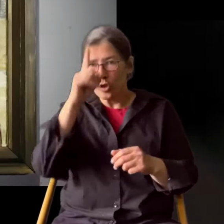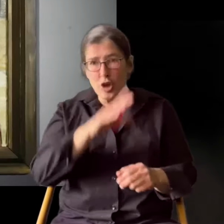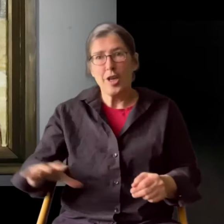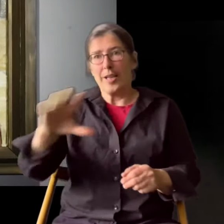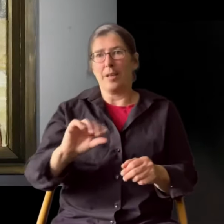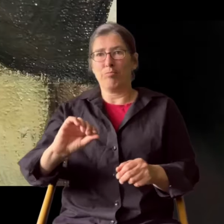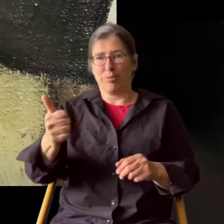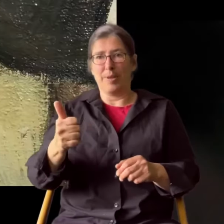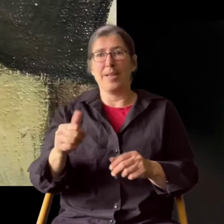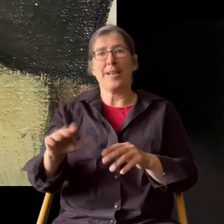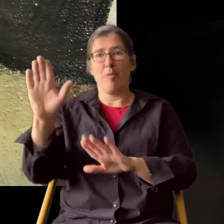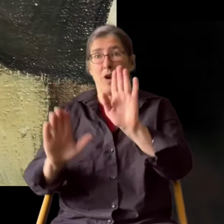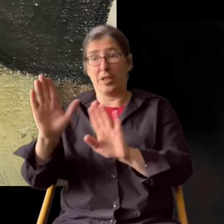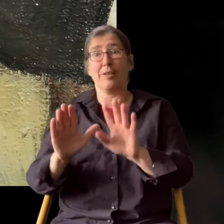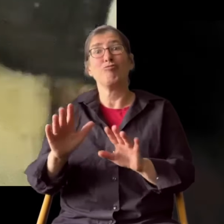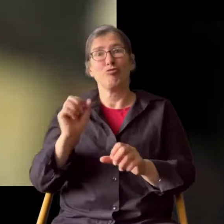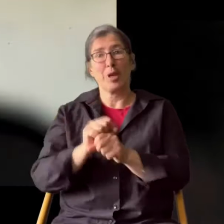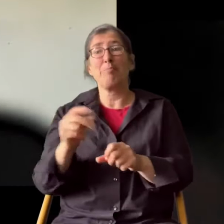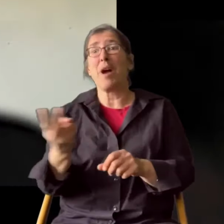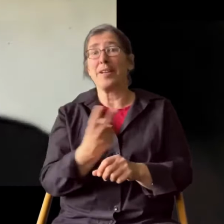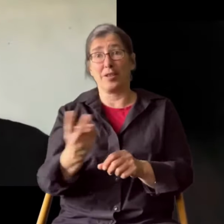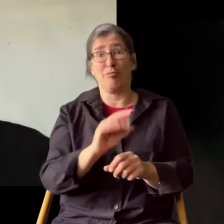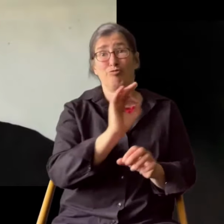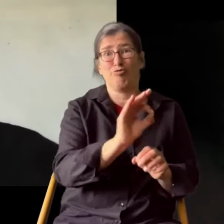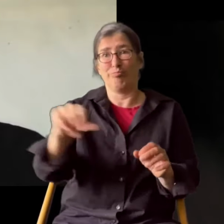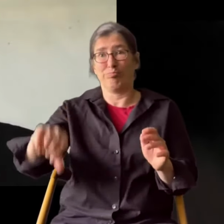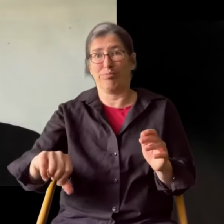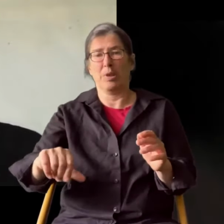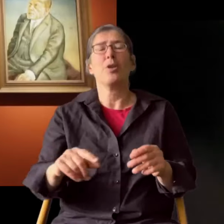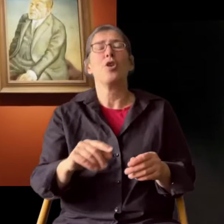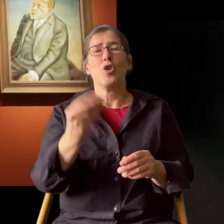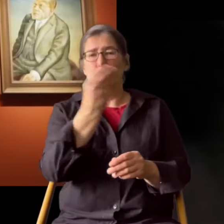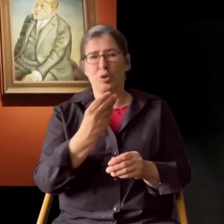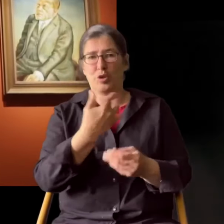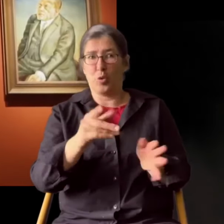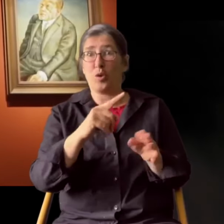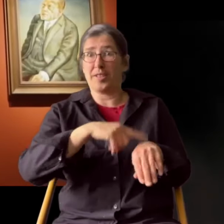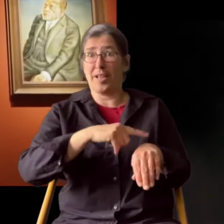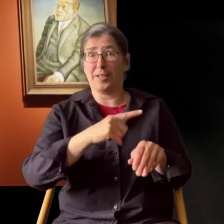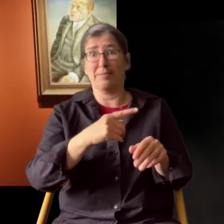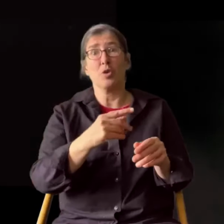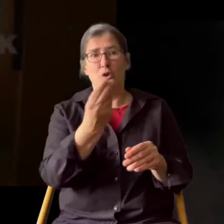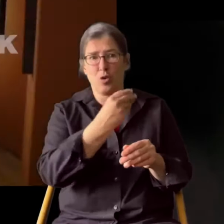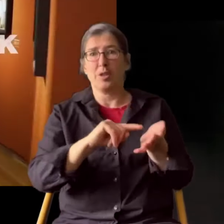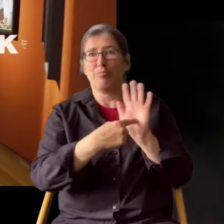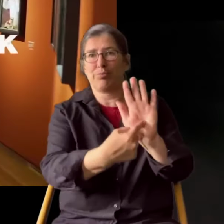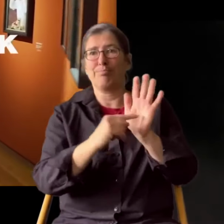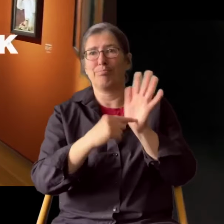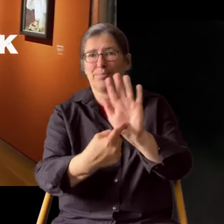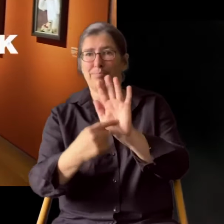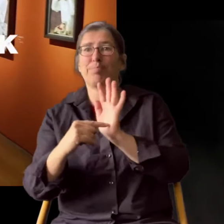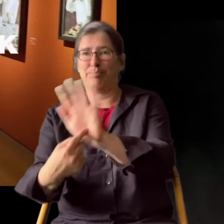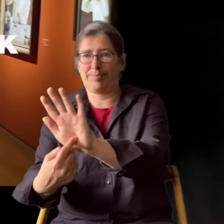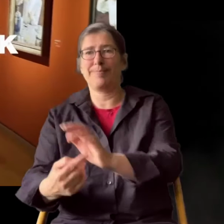Deutschlands erste Demokratie kannte beides. Und die Kunst war wie selten zuvor Spiegelbild ihrer Zeit.